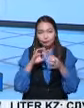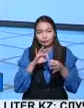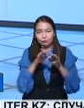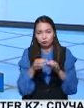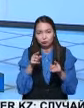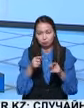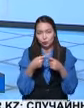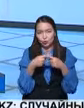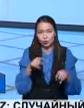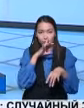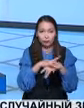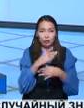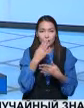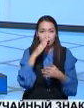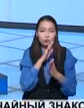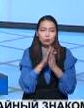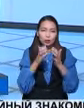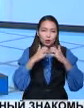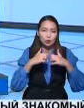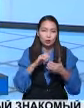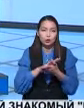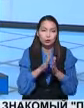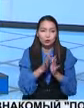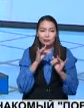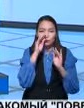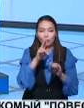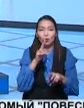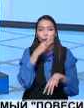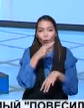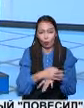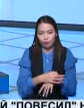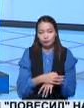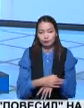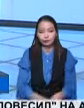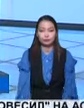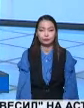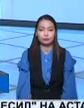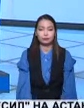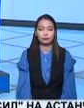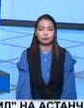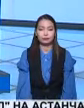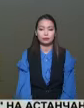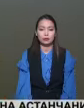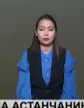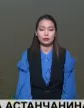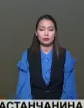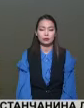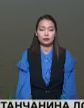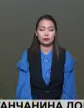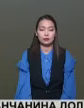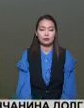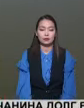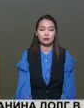оборот. Родители просят разобраться в ситуации и привлечь виновных к ответственности. Подробности выясняла Татьяна Рудометова.